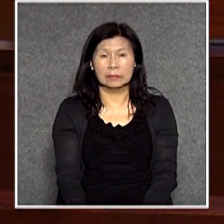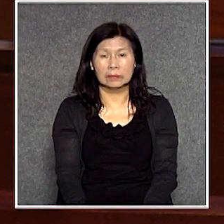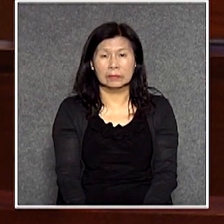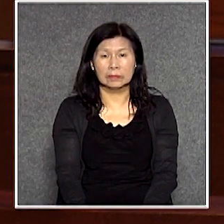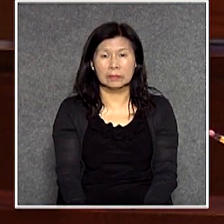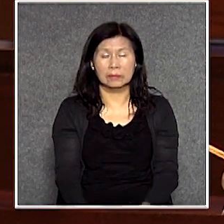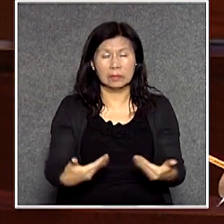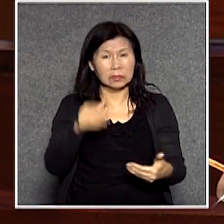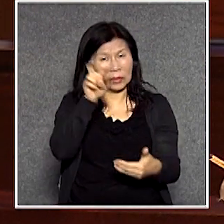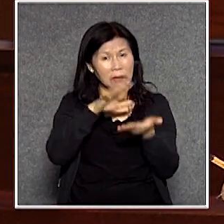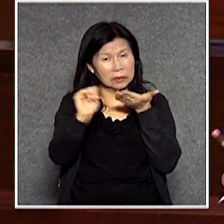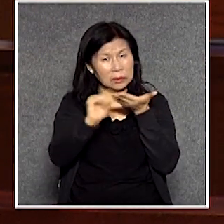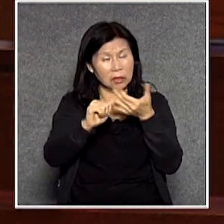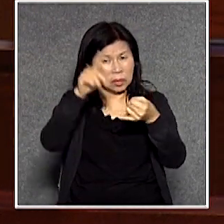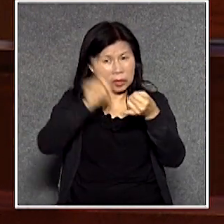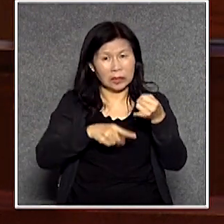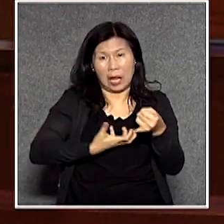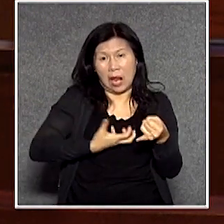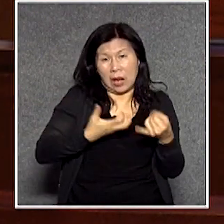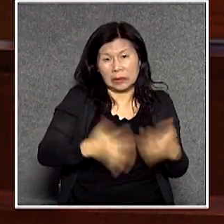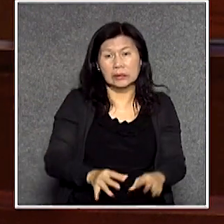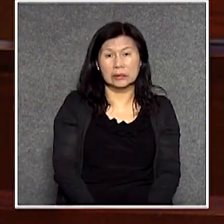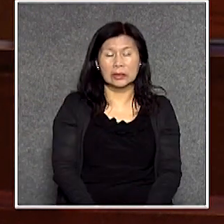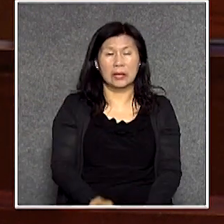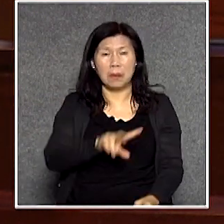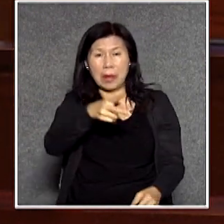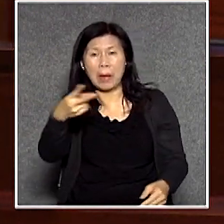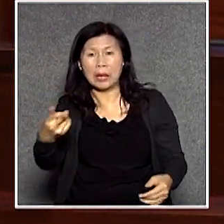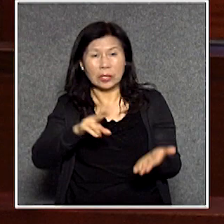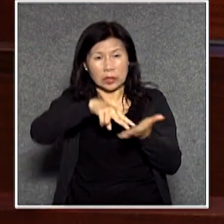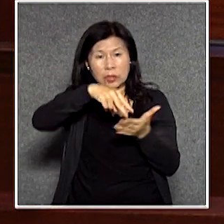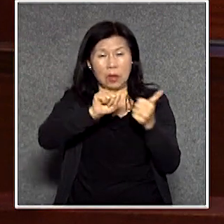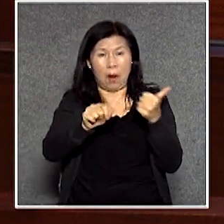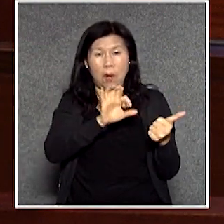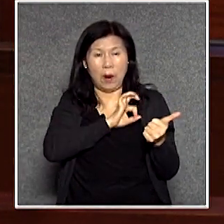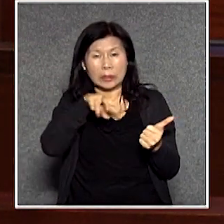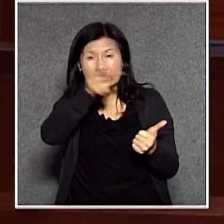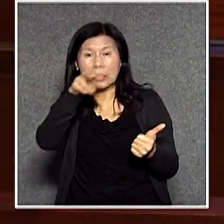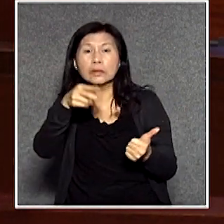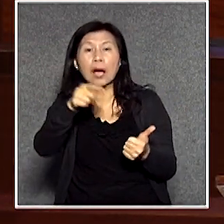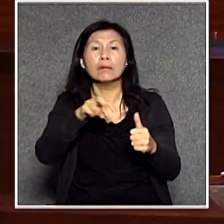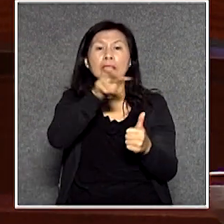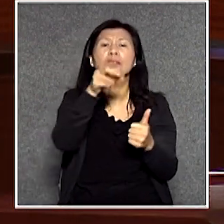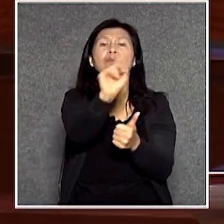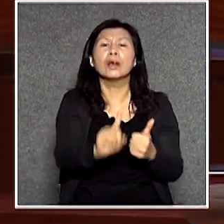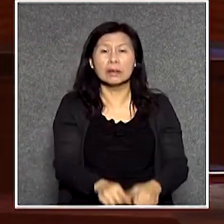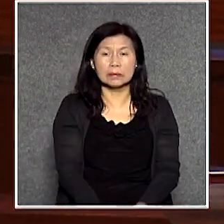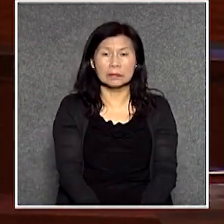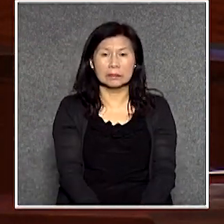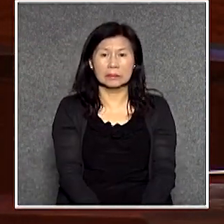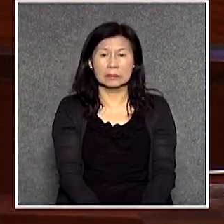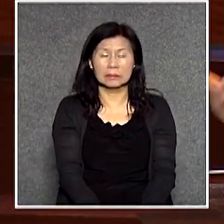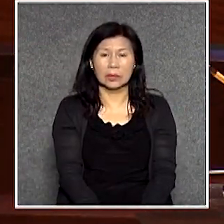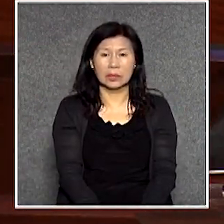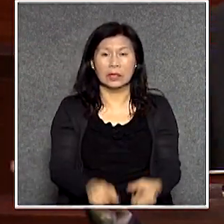即係你睇到呢啲咁嘅結局，你就慶啊！跟住整色整水，整個獨立委員會嚟調查，調查啲咩啫？係咪？